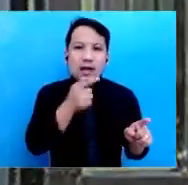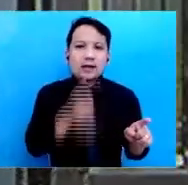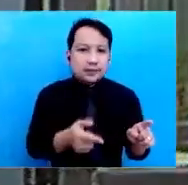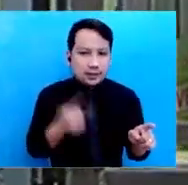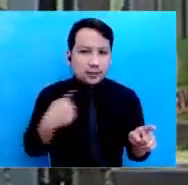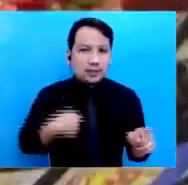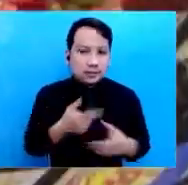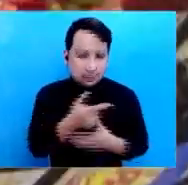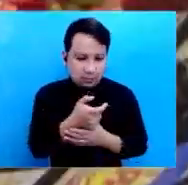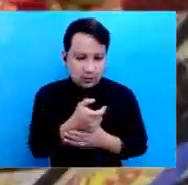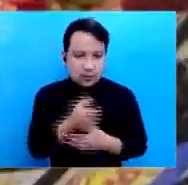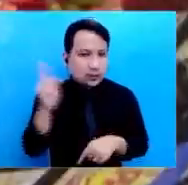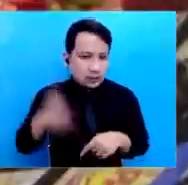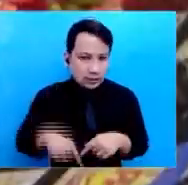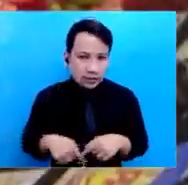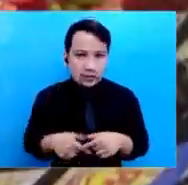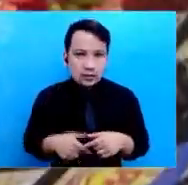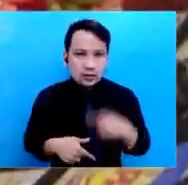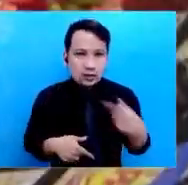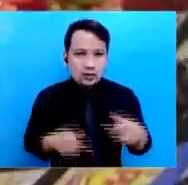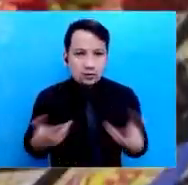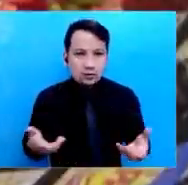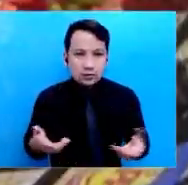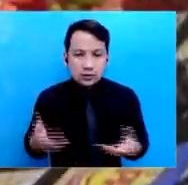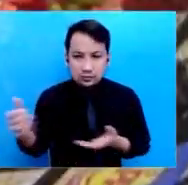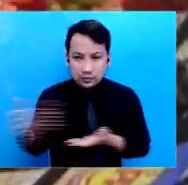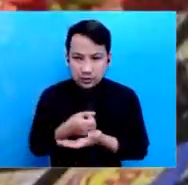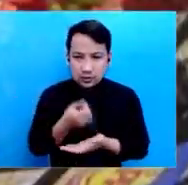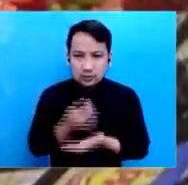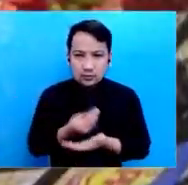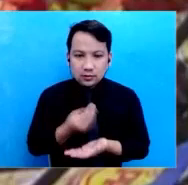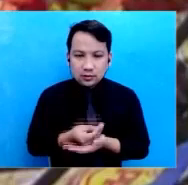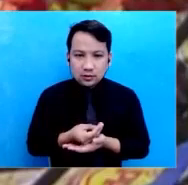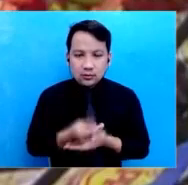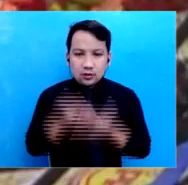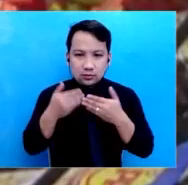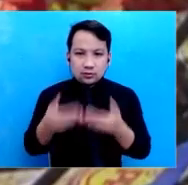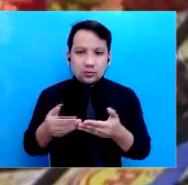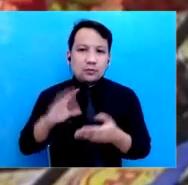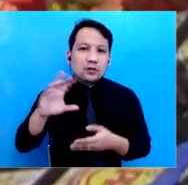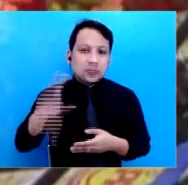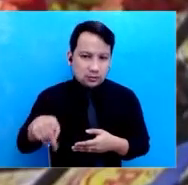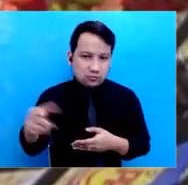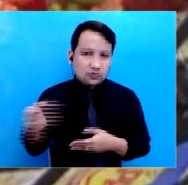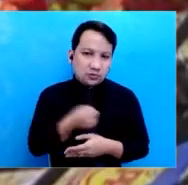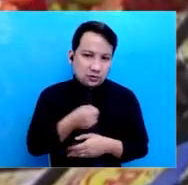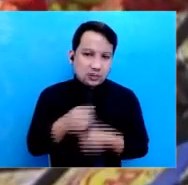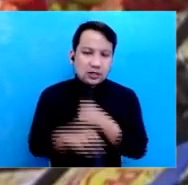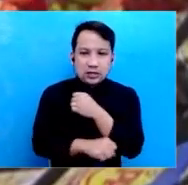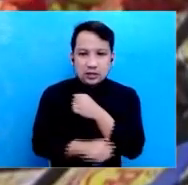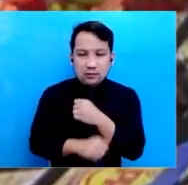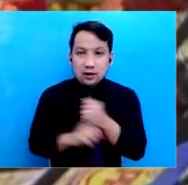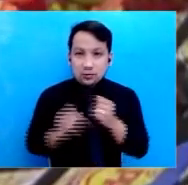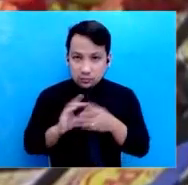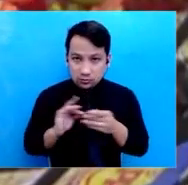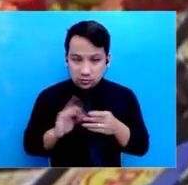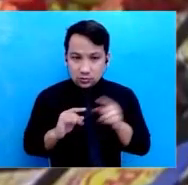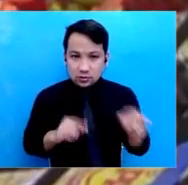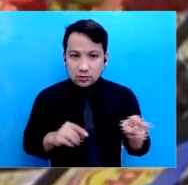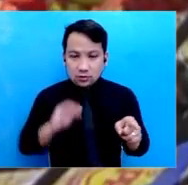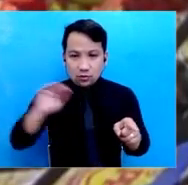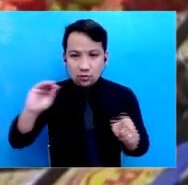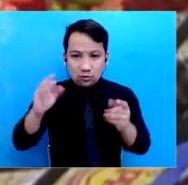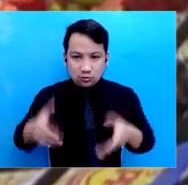ang baril. Wala ring nakuhang pera sa tindahan pero tuluyan ng natangay ang cellphone niya. Kwento ng may-ari ng sari-sari